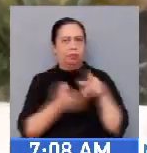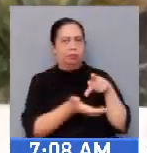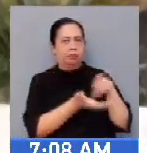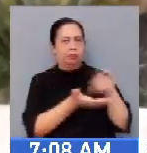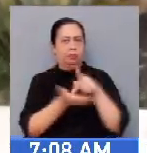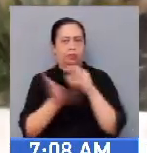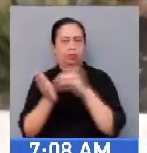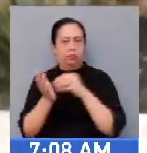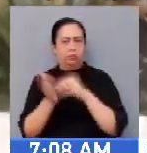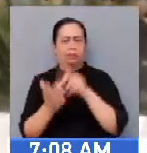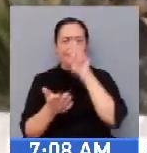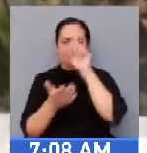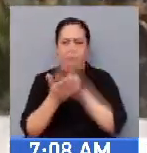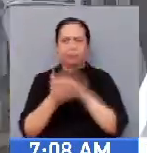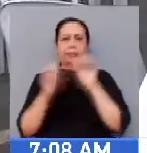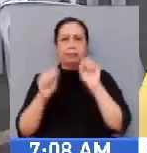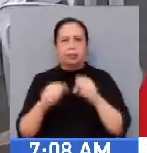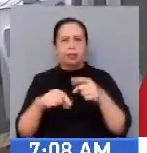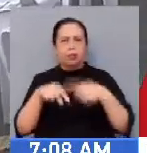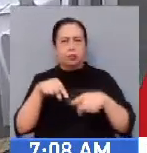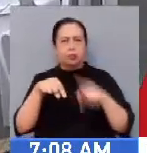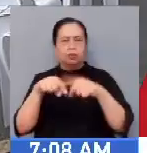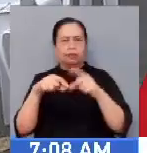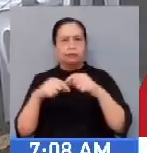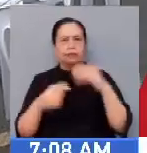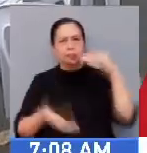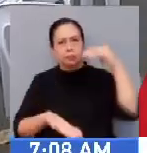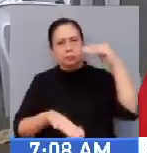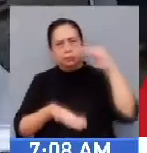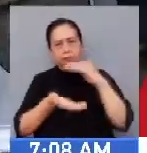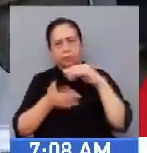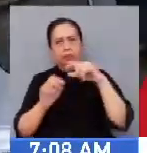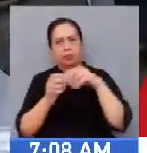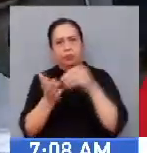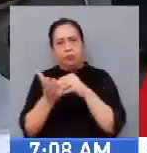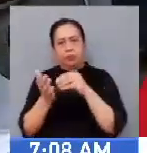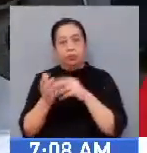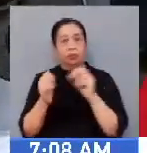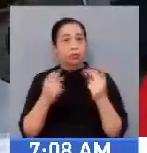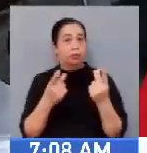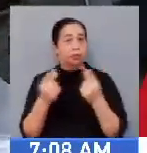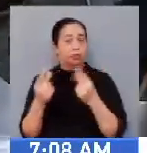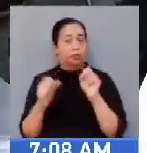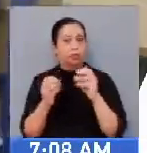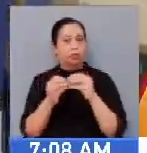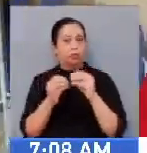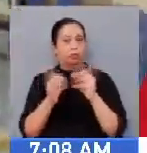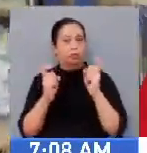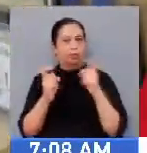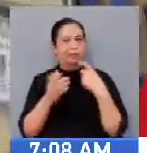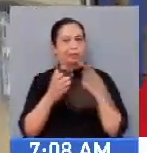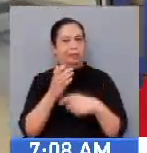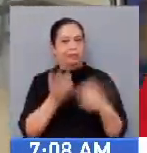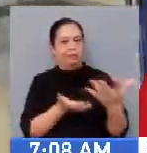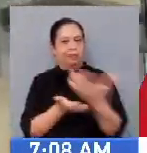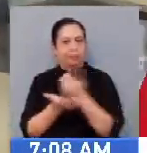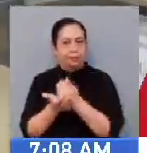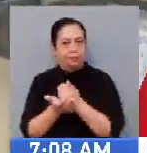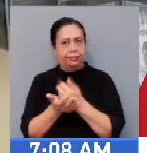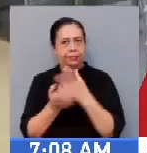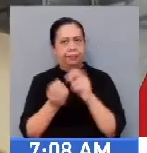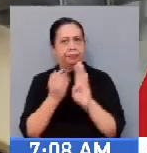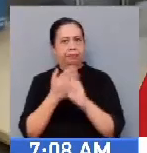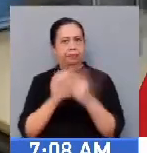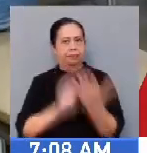kayang unti-unting mapababa ang utang. Kabilang daw sa maaaring gawin ang mas mabisang tax collection at pagbabalik ng face-to-face